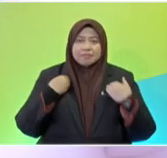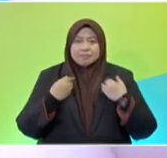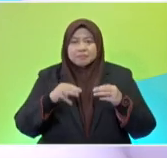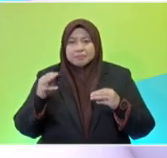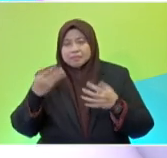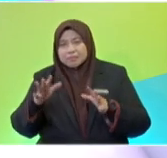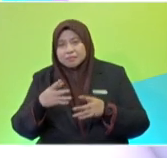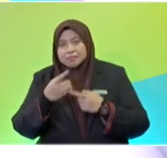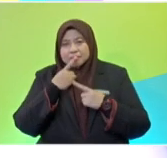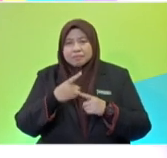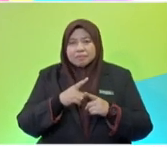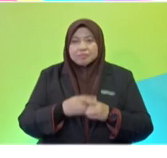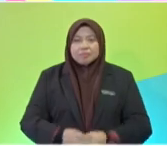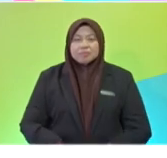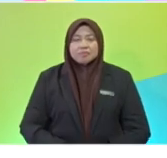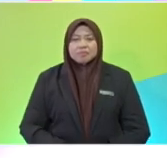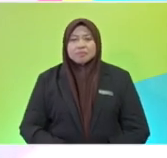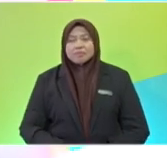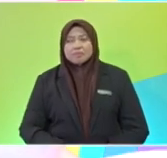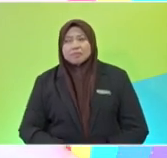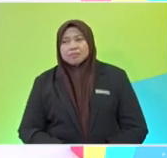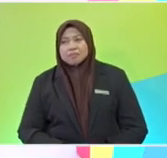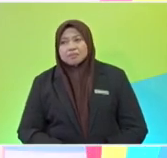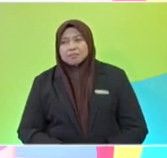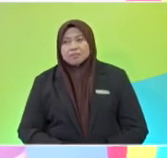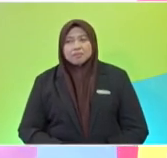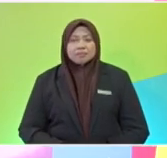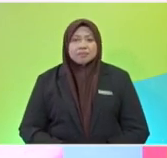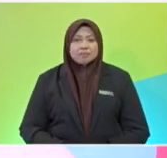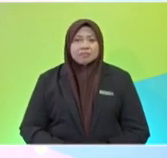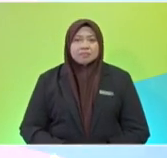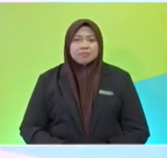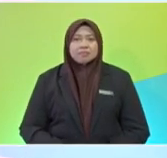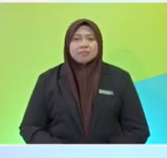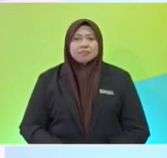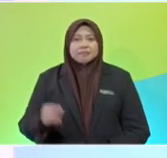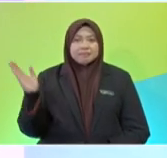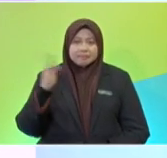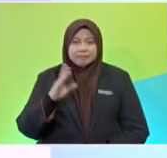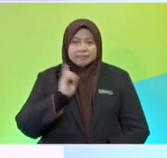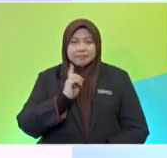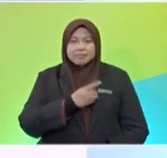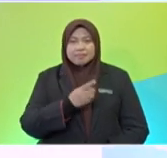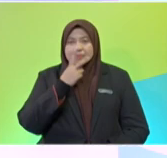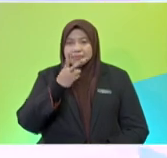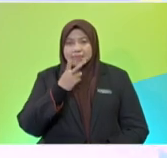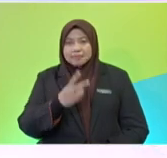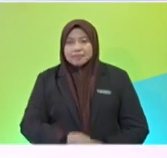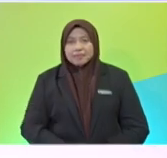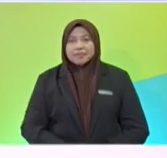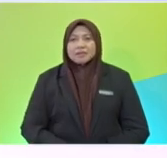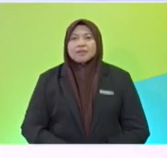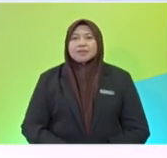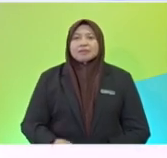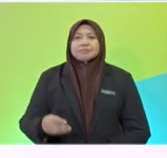menjadi blog untuk Azzahra pakai yang menjadi pakaian marilah sama-sama kita simak cium